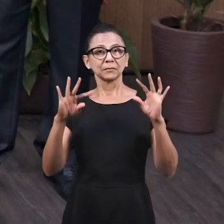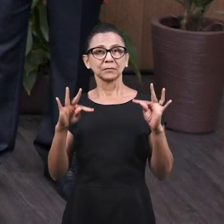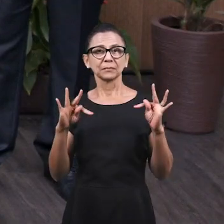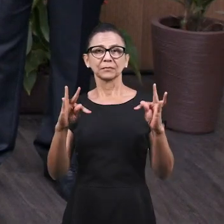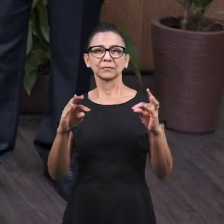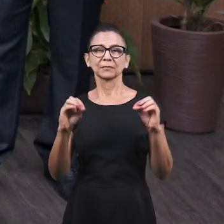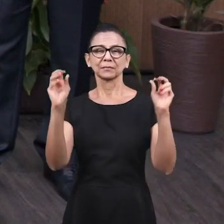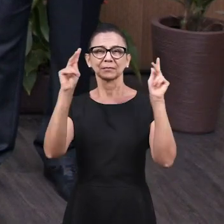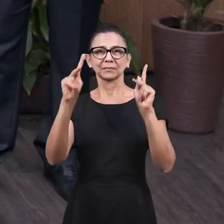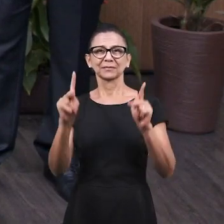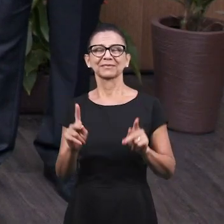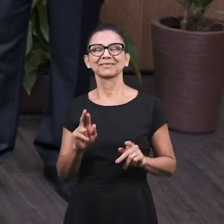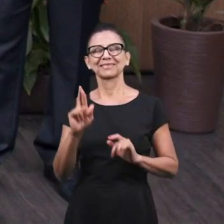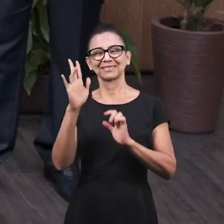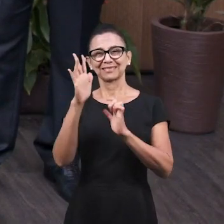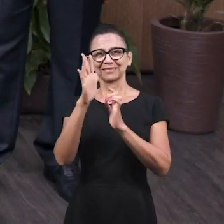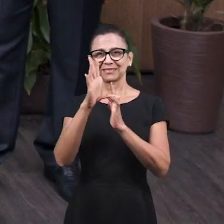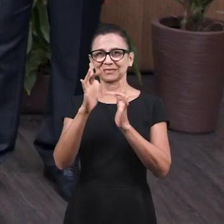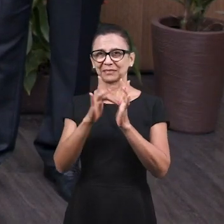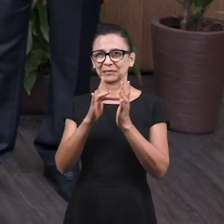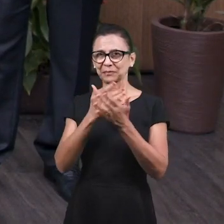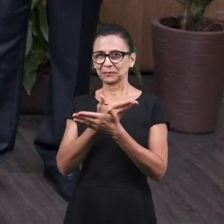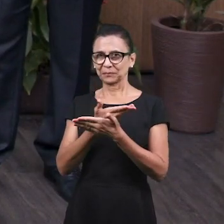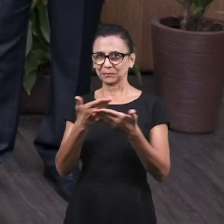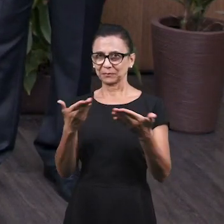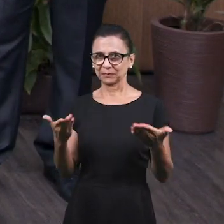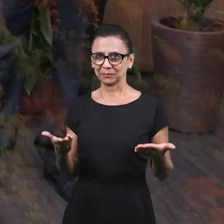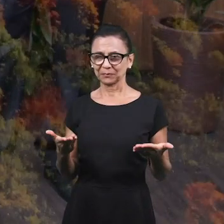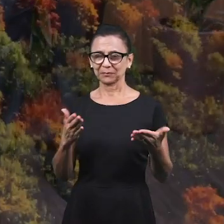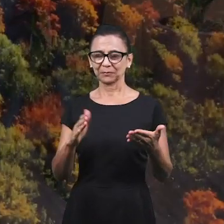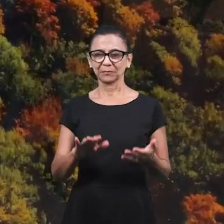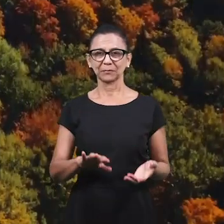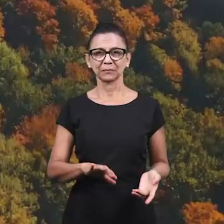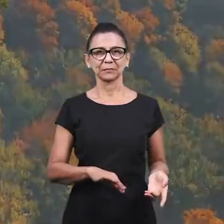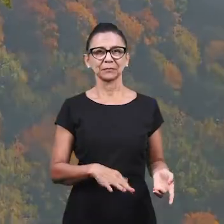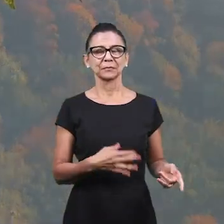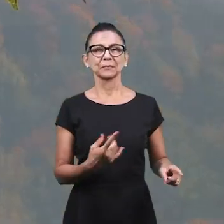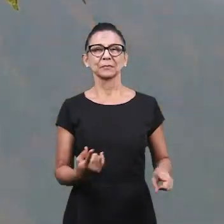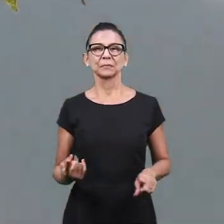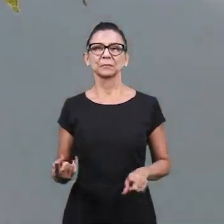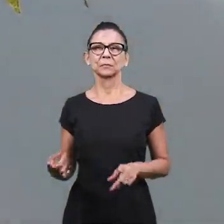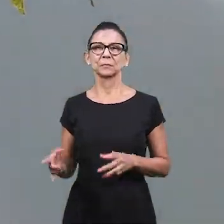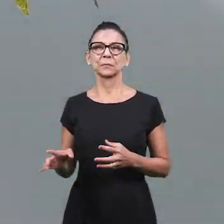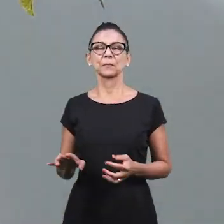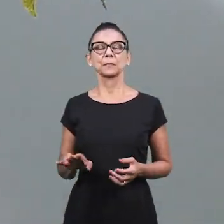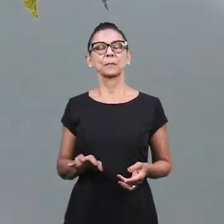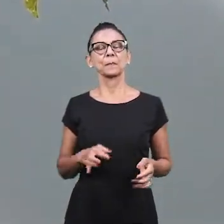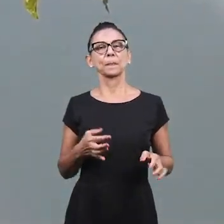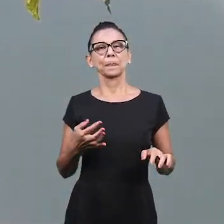благословит всех вас. Миром Господа Иисуса. Мир Божий.